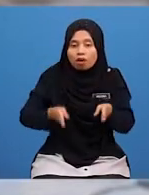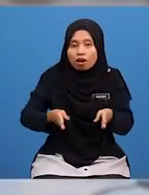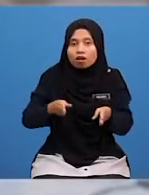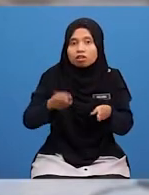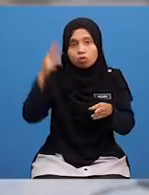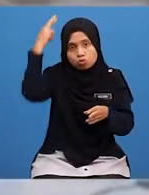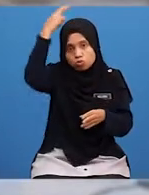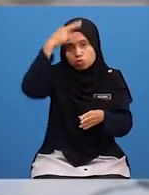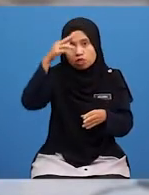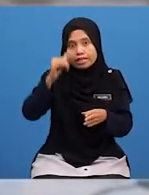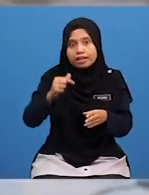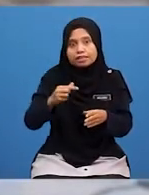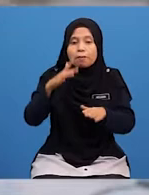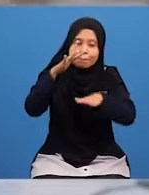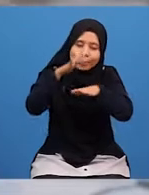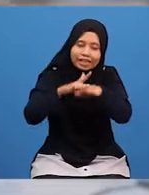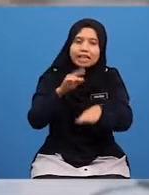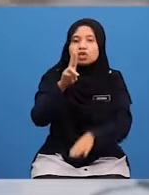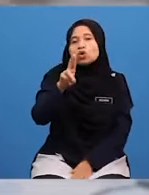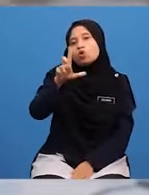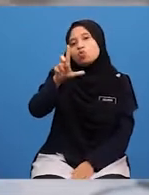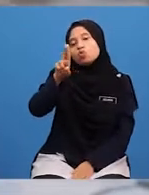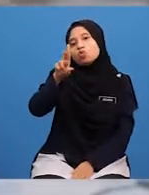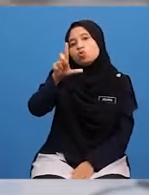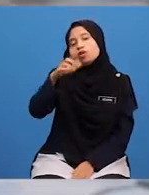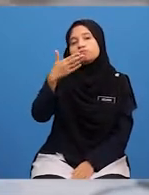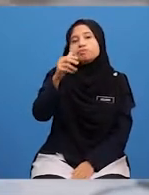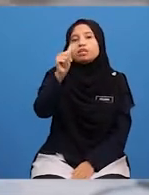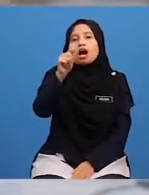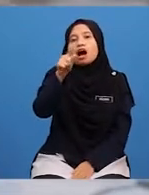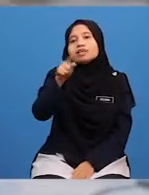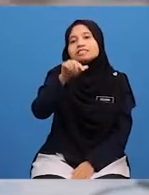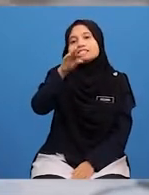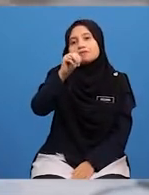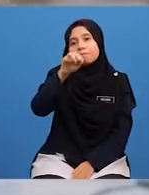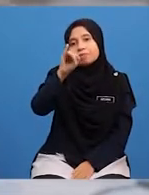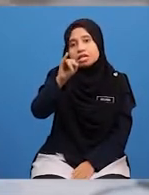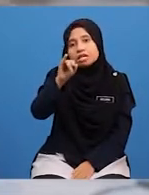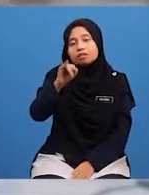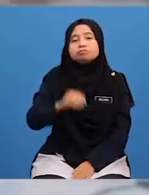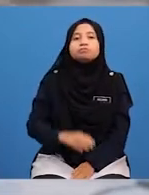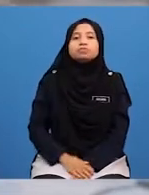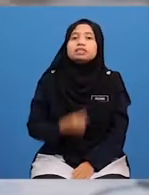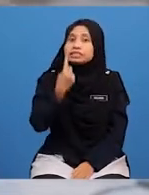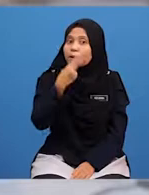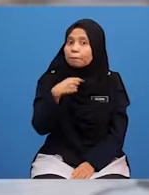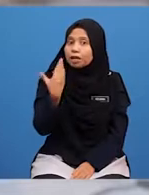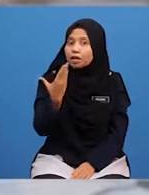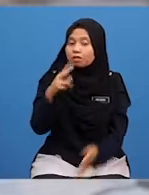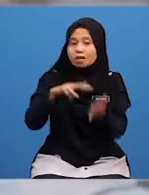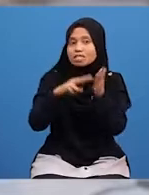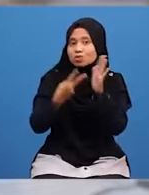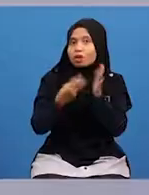orang rasul yang digelar ulul azmi. Apakah maksud ulul azmi dan siapakah